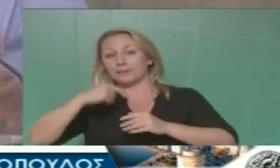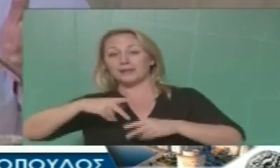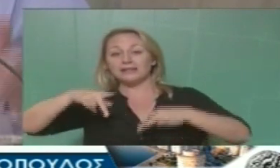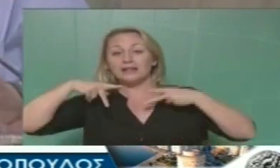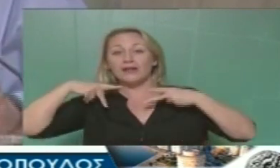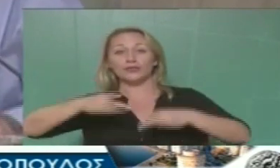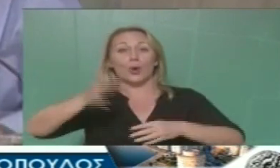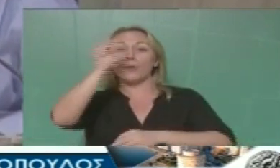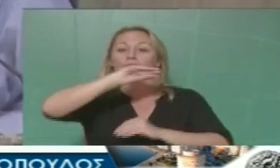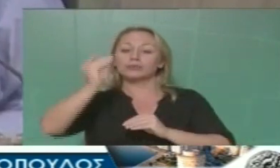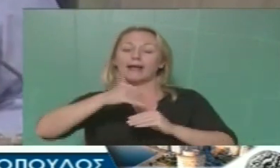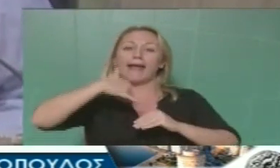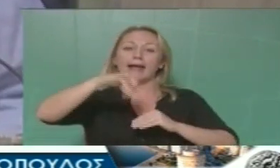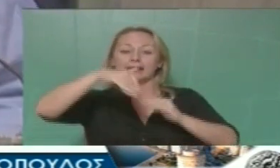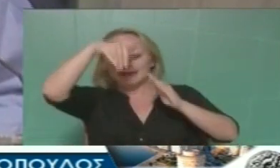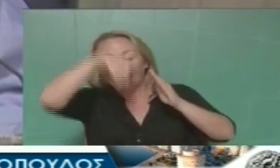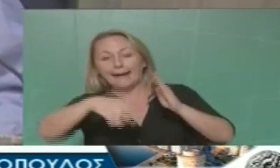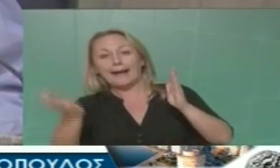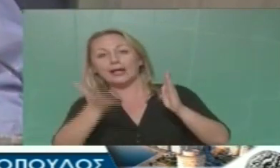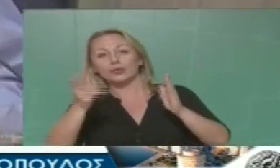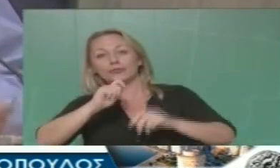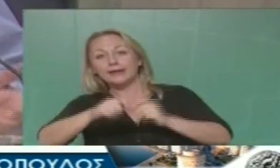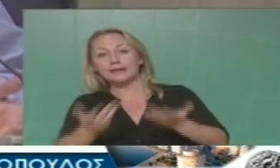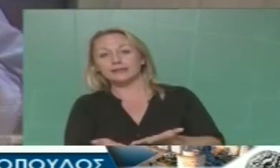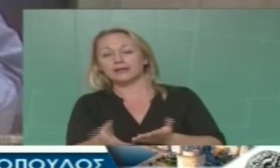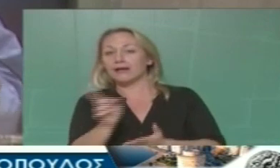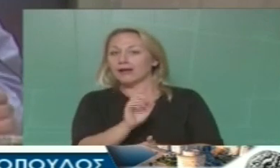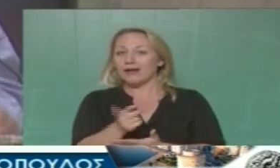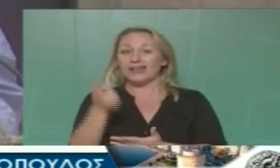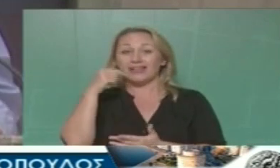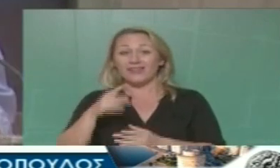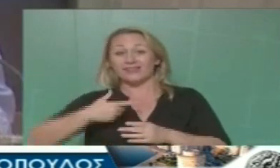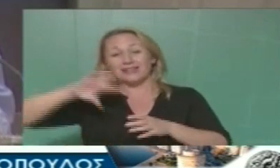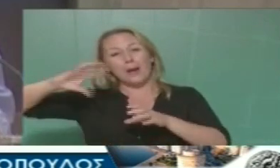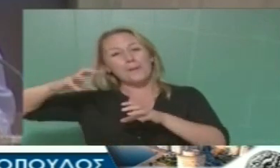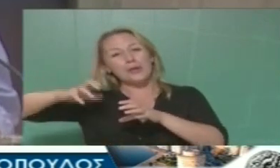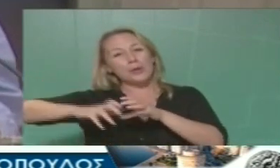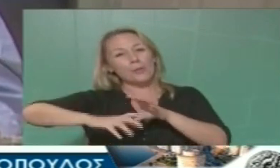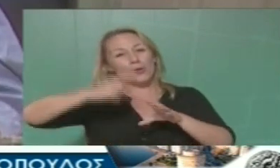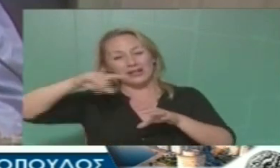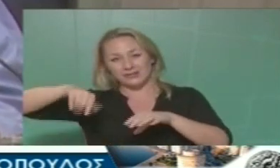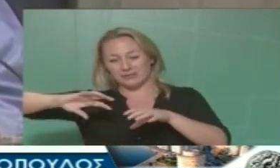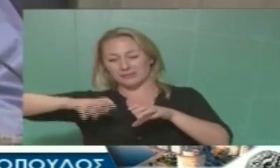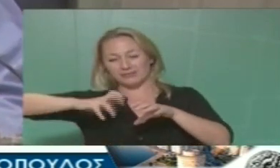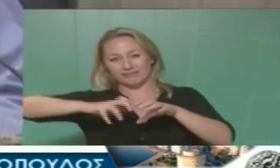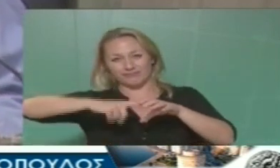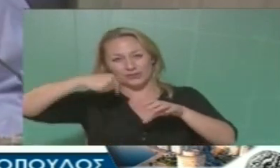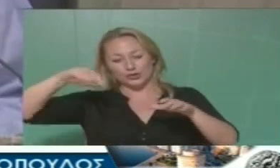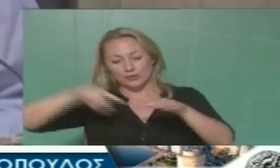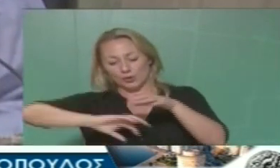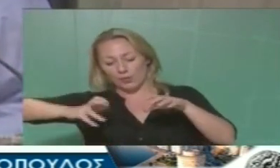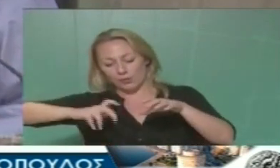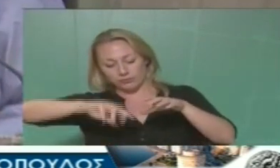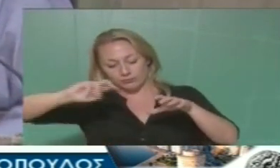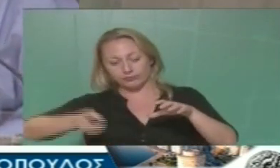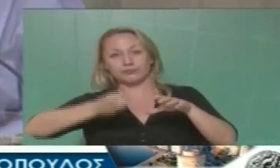βρήκαν να χτίσουν κάτω από την Εγνατία οι άτιμοι, ούτε βέβαια ο Μετροπόντικας που βρήκε αυτά τα αρχαία στην πορεία του και ανέδειξε ένα